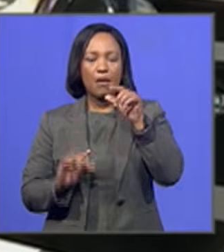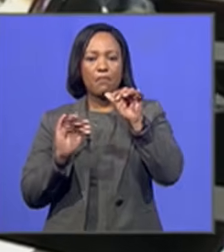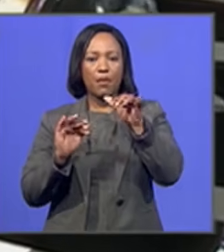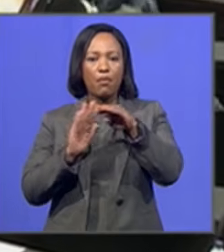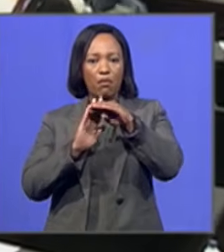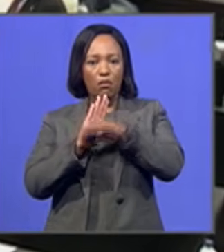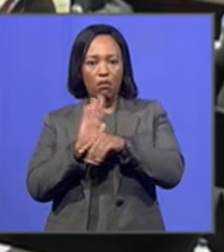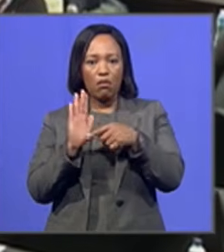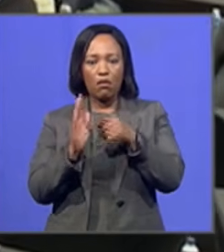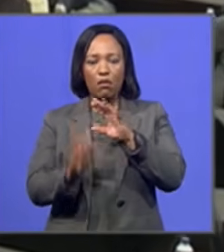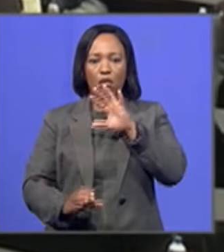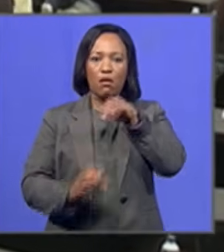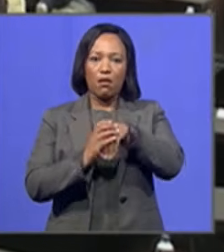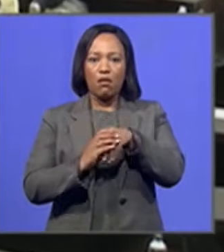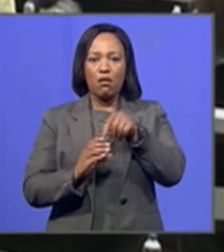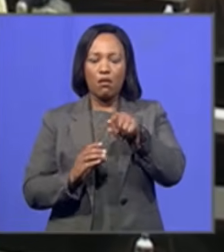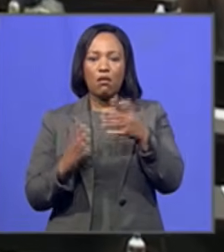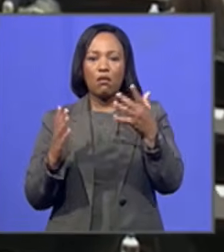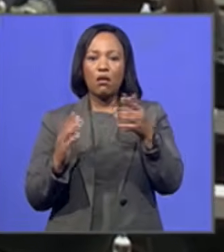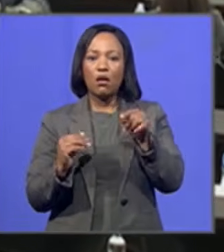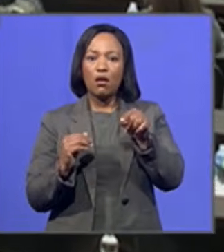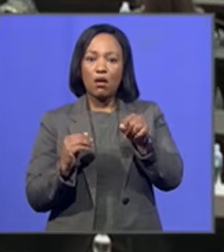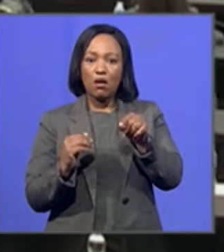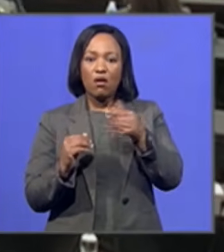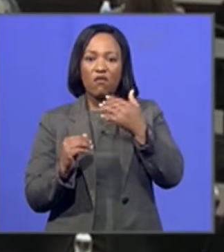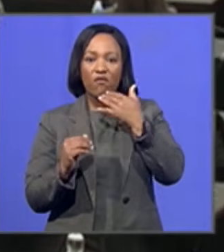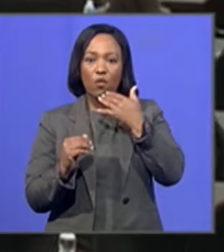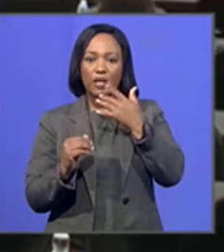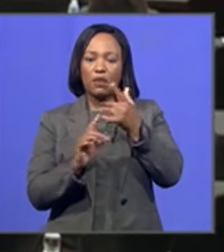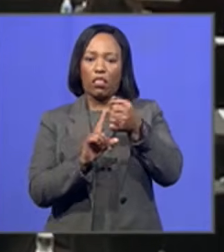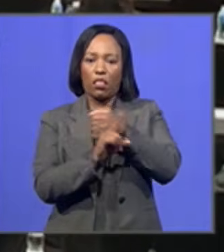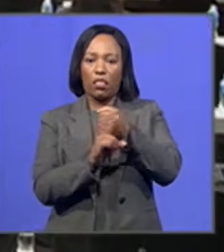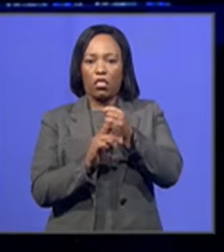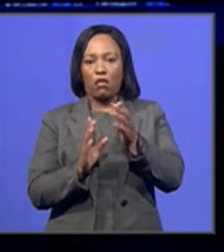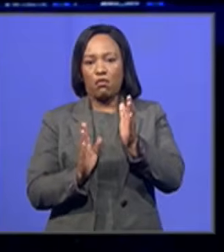ho ba karolo ya lekgotla la naha ditabeng tsa tlhekefetso ya bong.